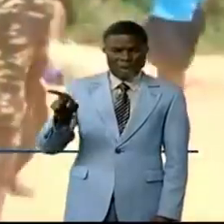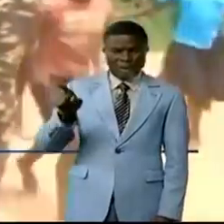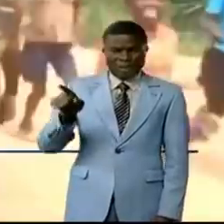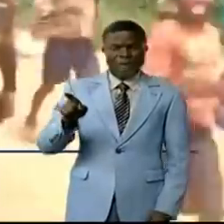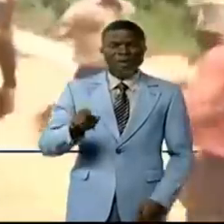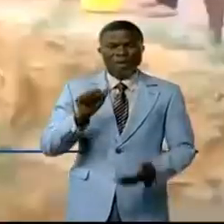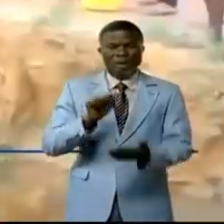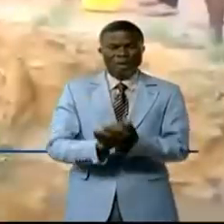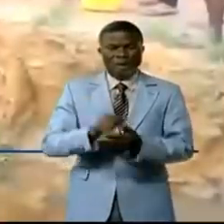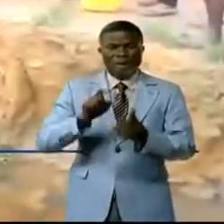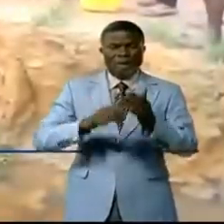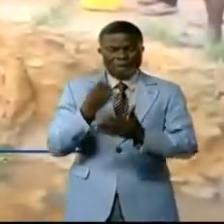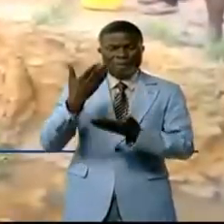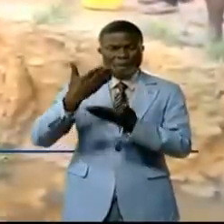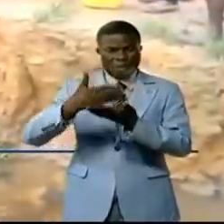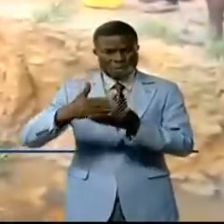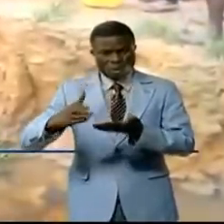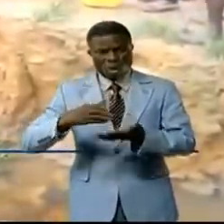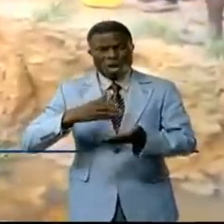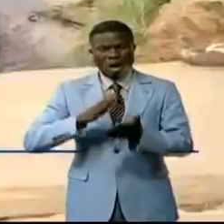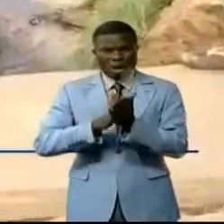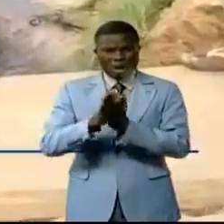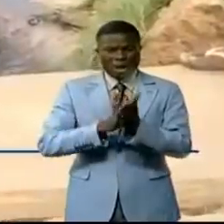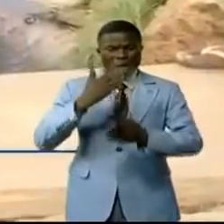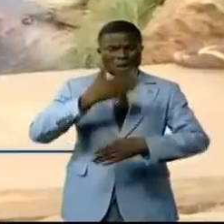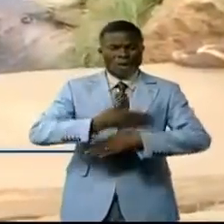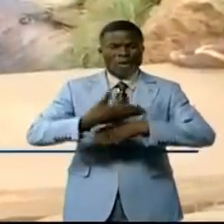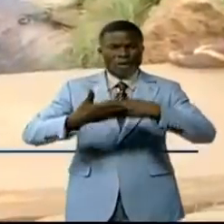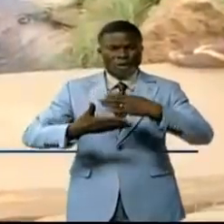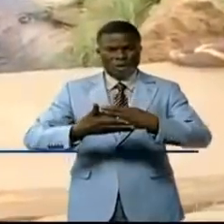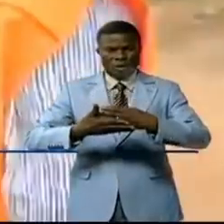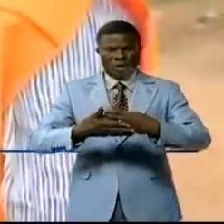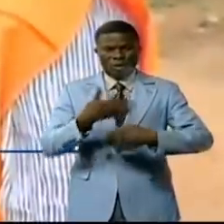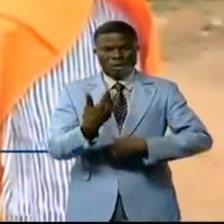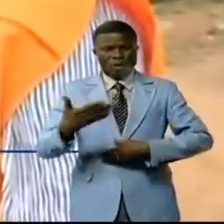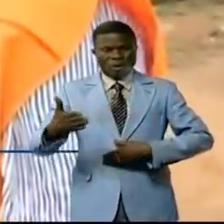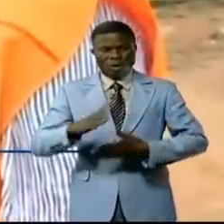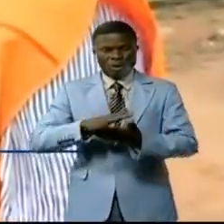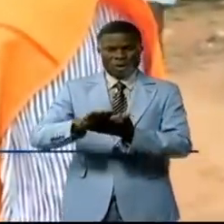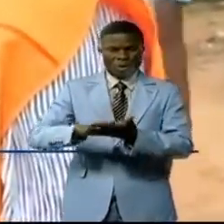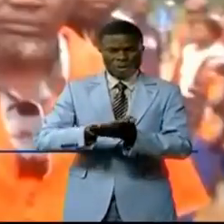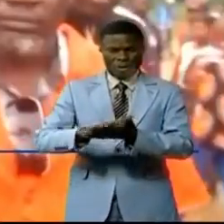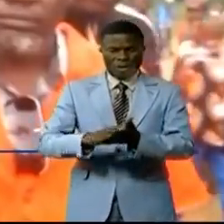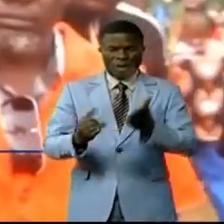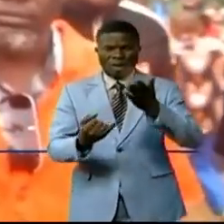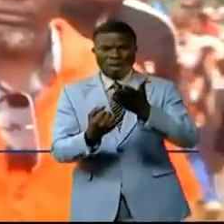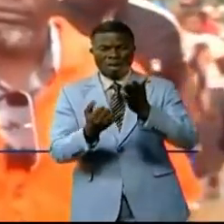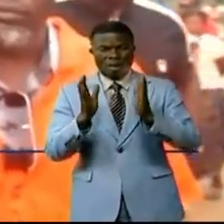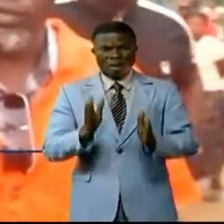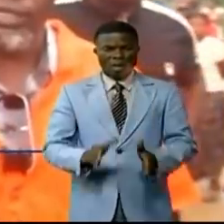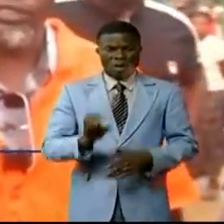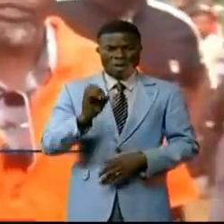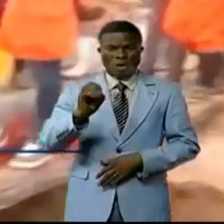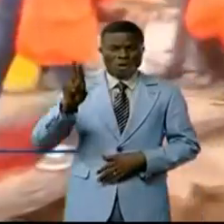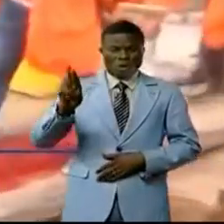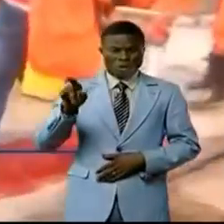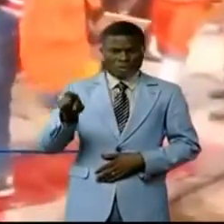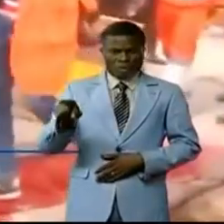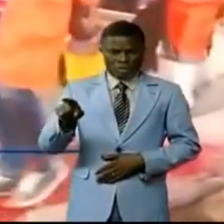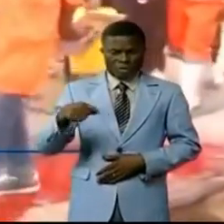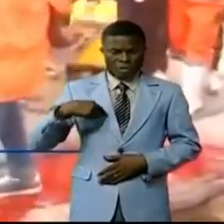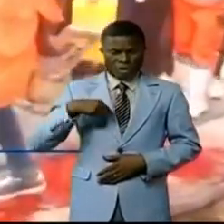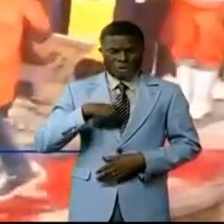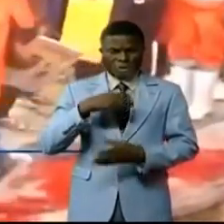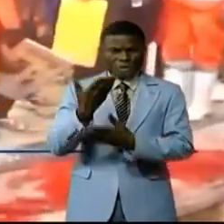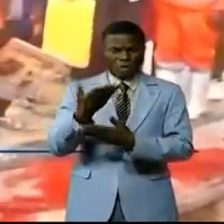s'agit de la première phase qui consiste à construire les ouvrages d'art. C'est l'ingénieur de l'Office des routes Mungala. Nous venons de démarrer